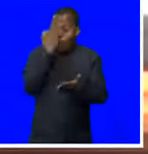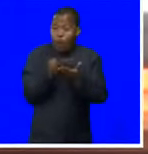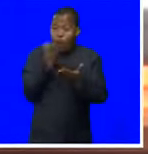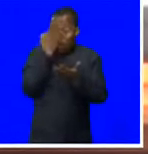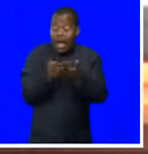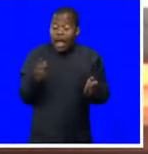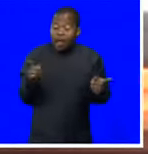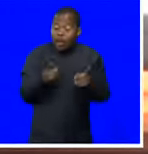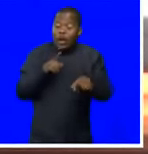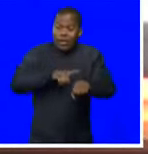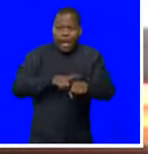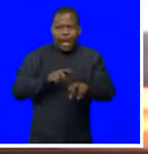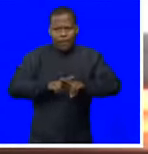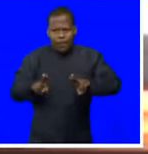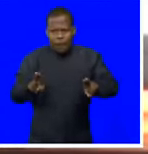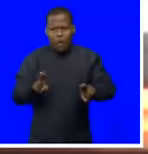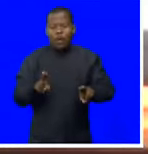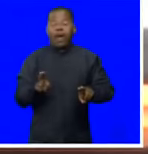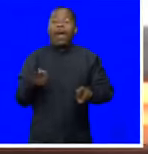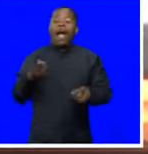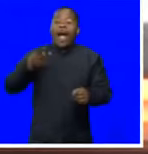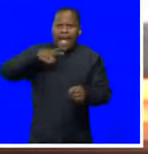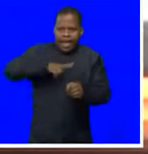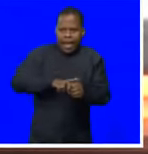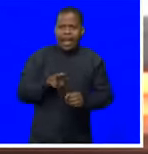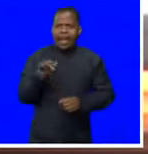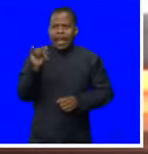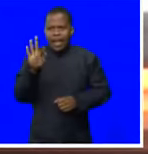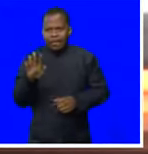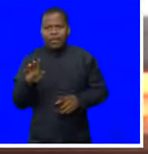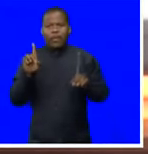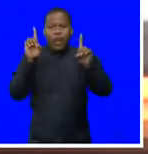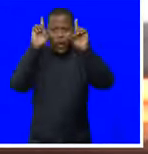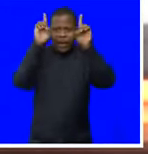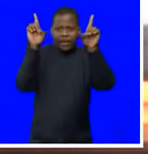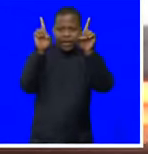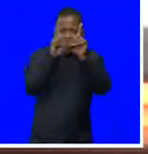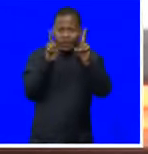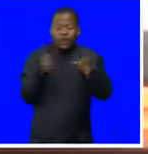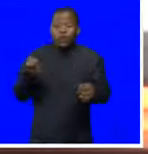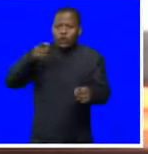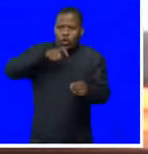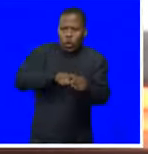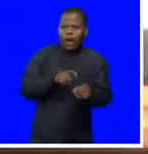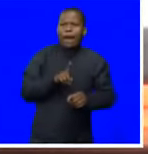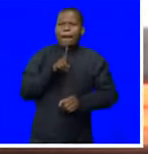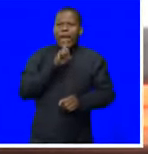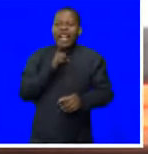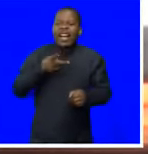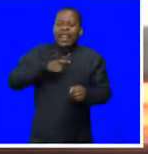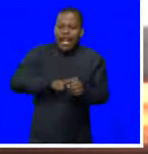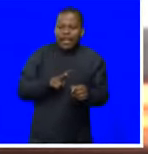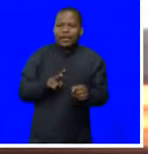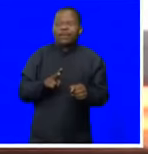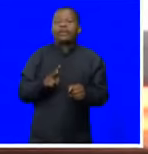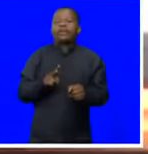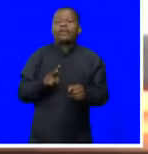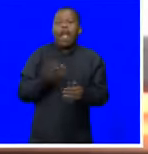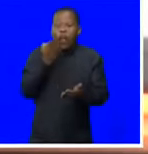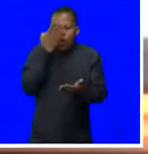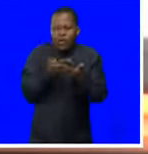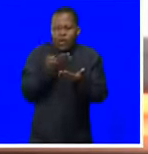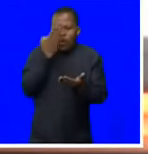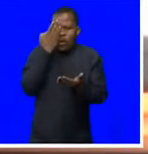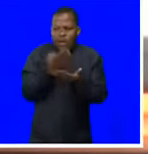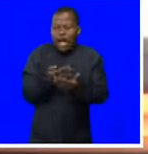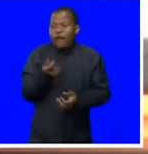way. Uma ula usuwena utawuhlufunza nje nawuthola isikhathi, but isikhathi sakho lesiningi